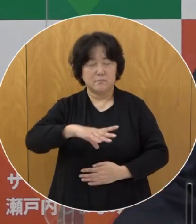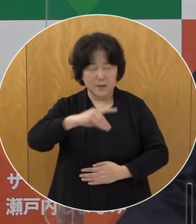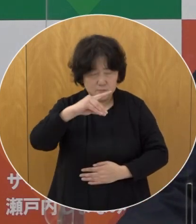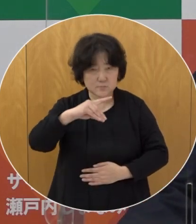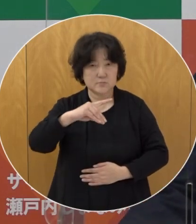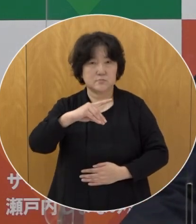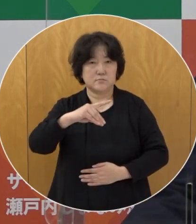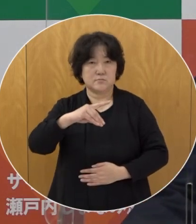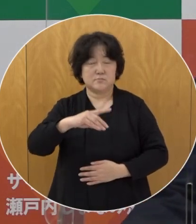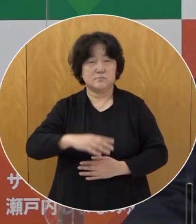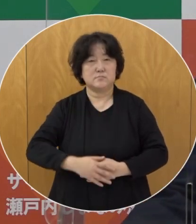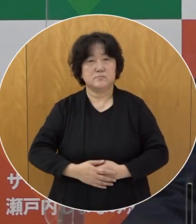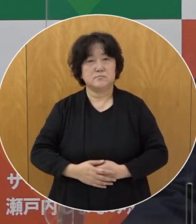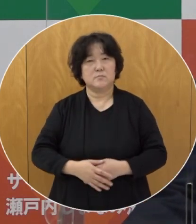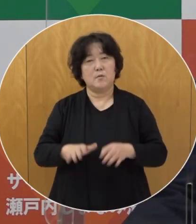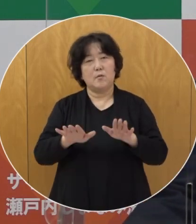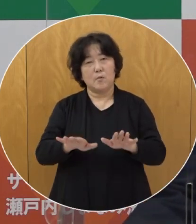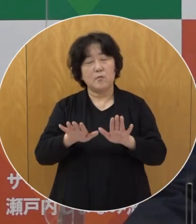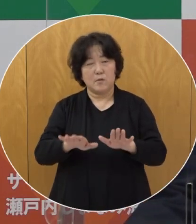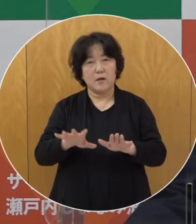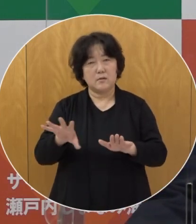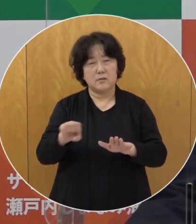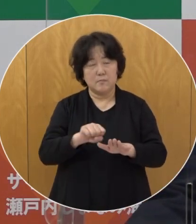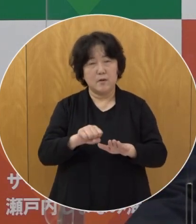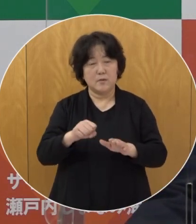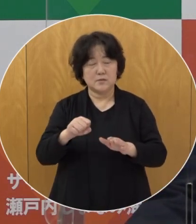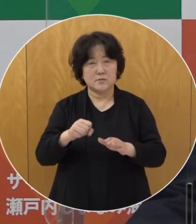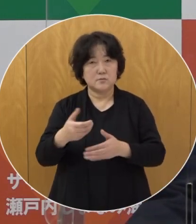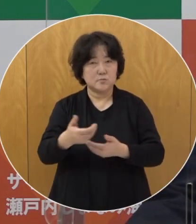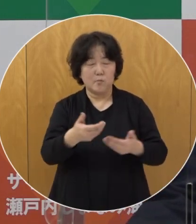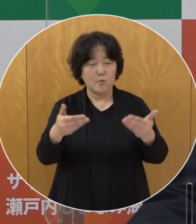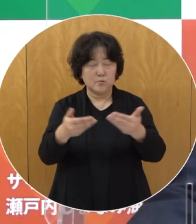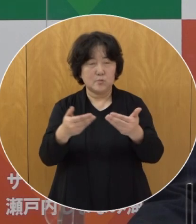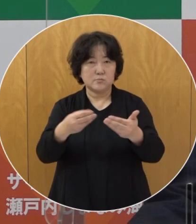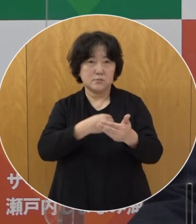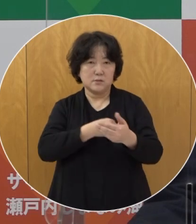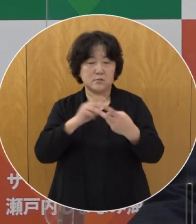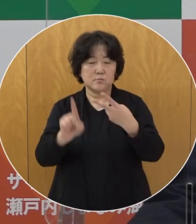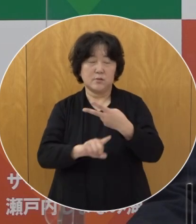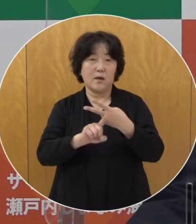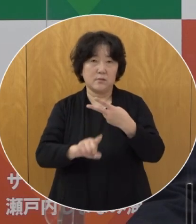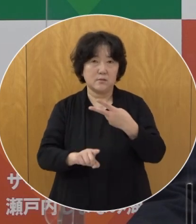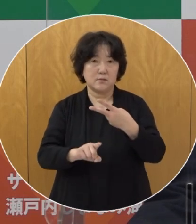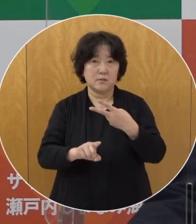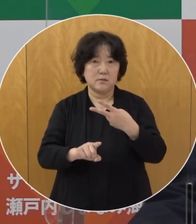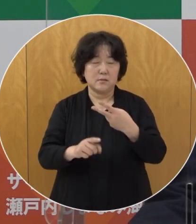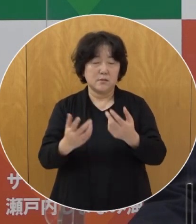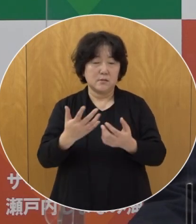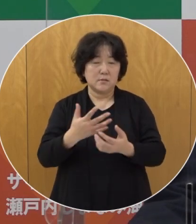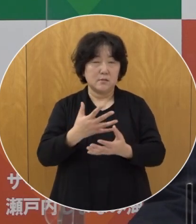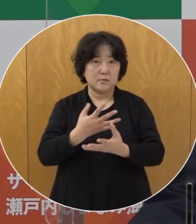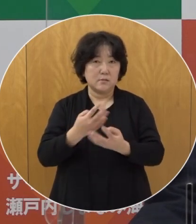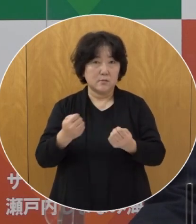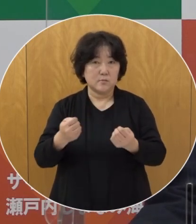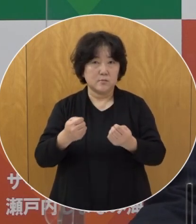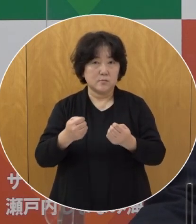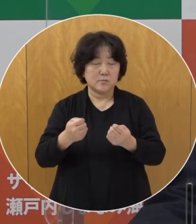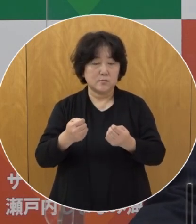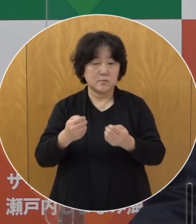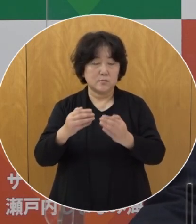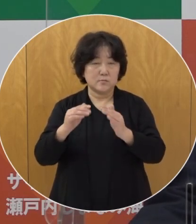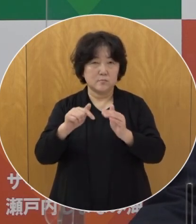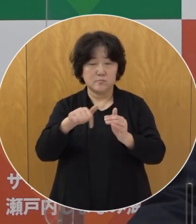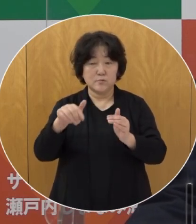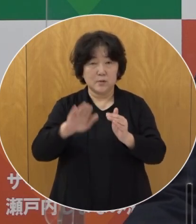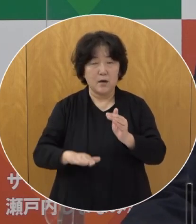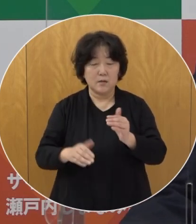じめに、この度今治市の消防職員2名が複数の部下職員に対